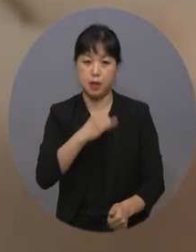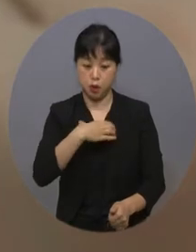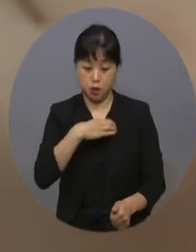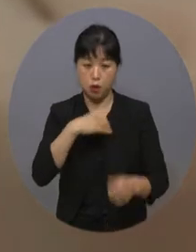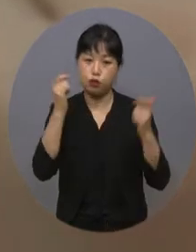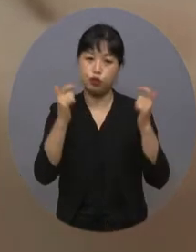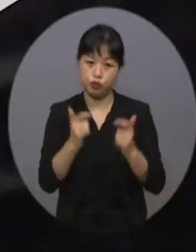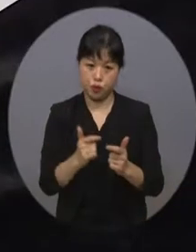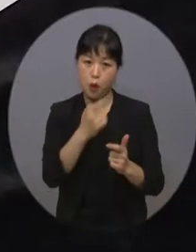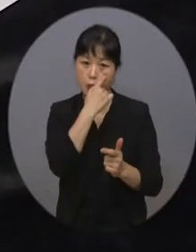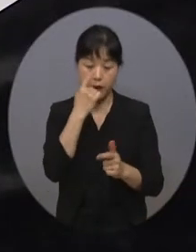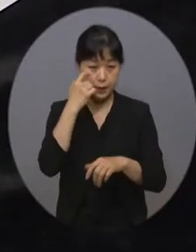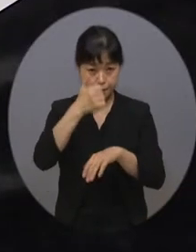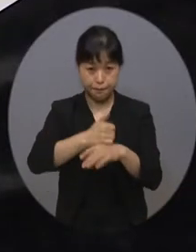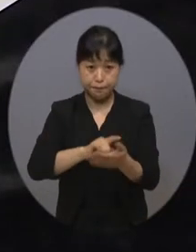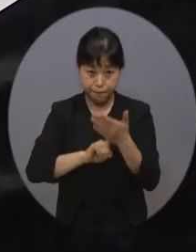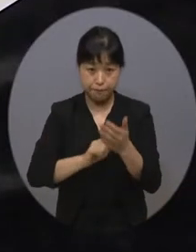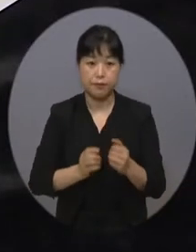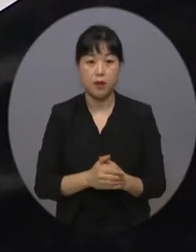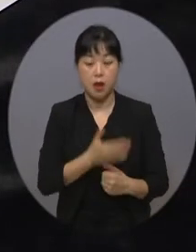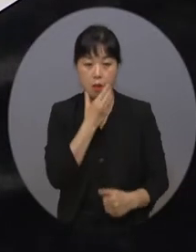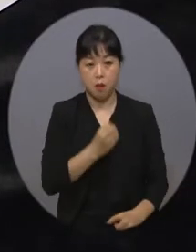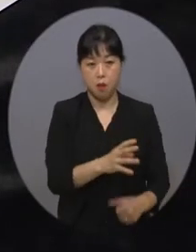나타났습니다. 보건복지부와